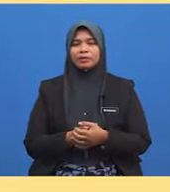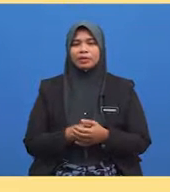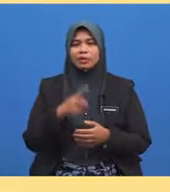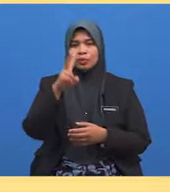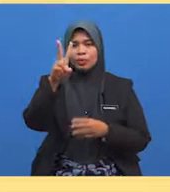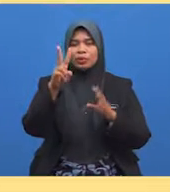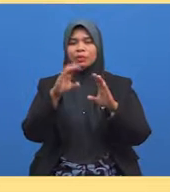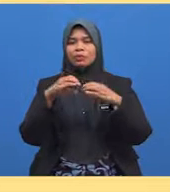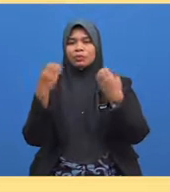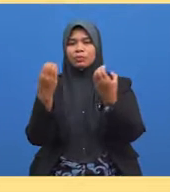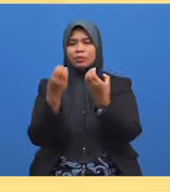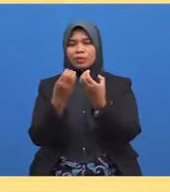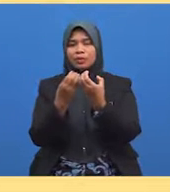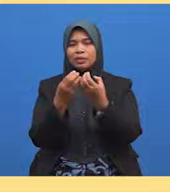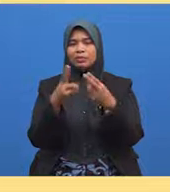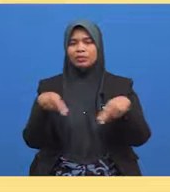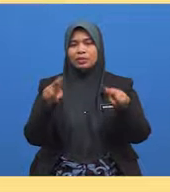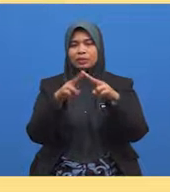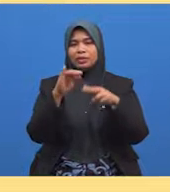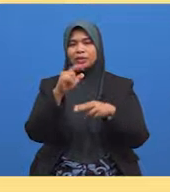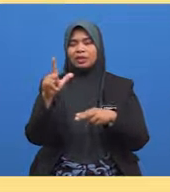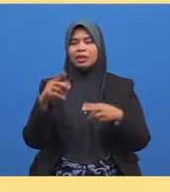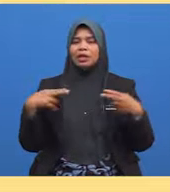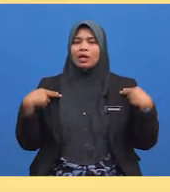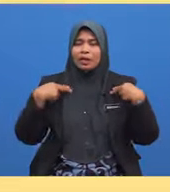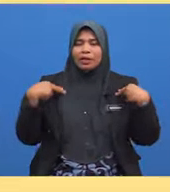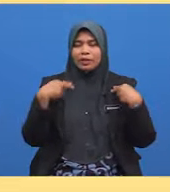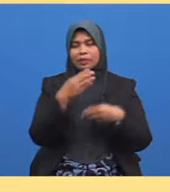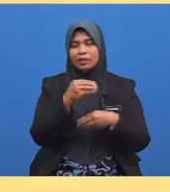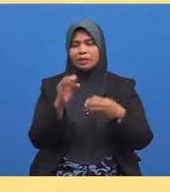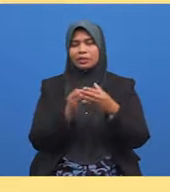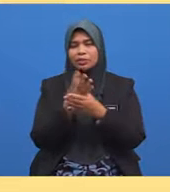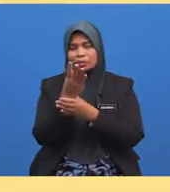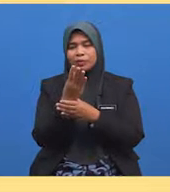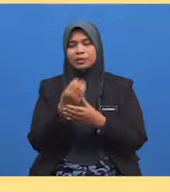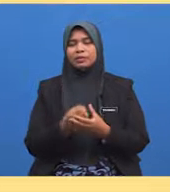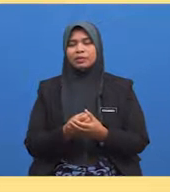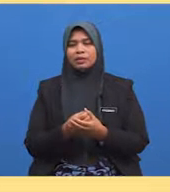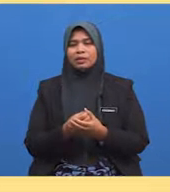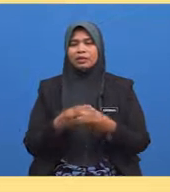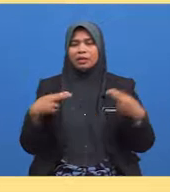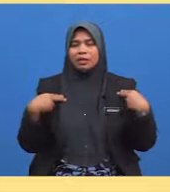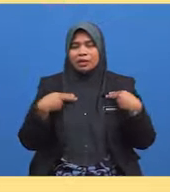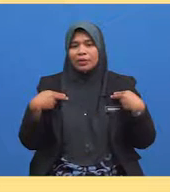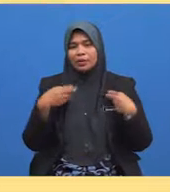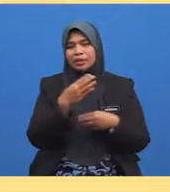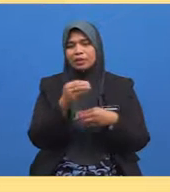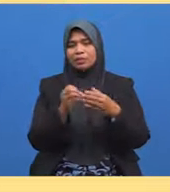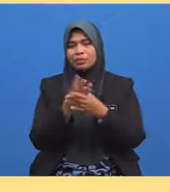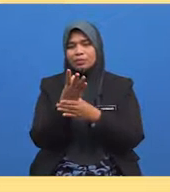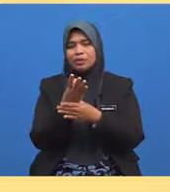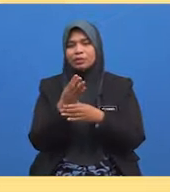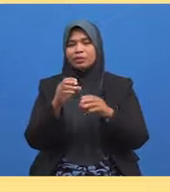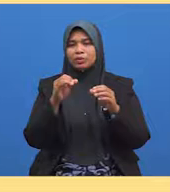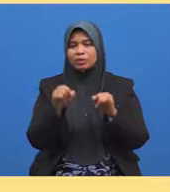ialah haiwan dan tumbuhan. Haiwan dan tumbuhan pula boleh dikelaskan kepada